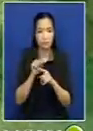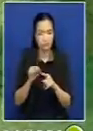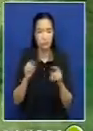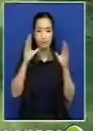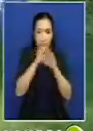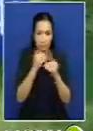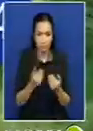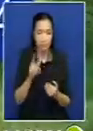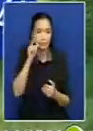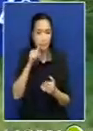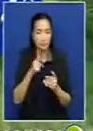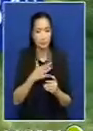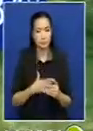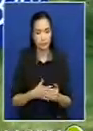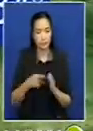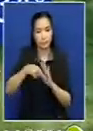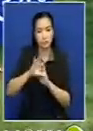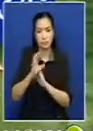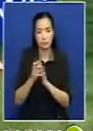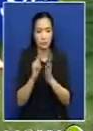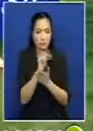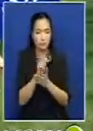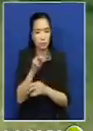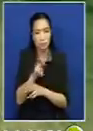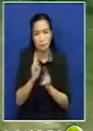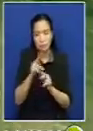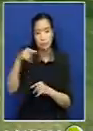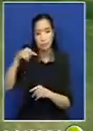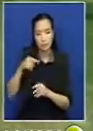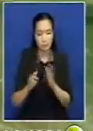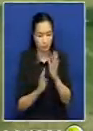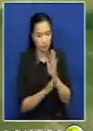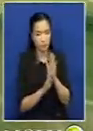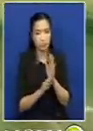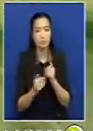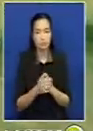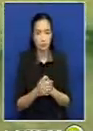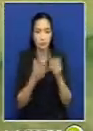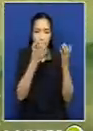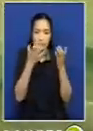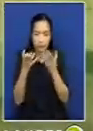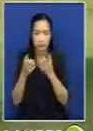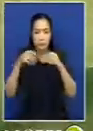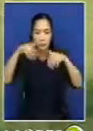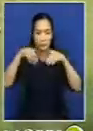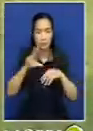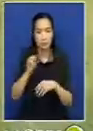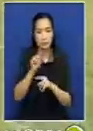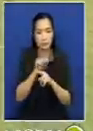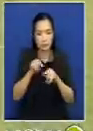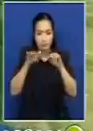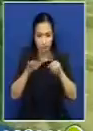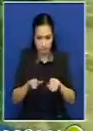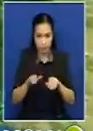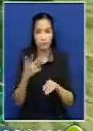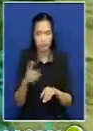ที่คืนวันนี้แม่ฮ่องสอนเชียงใหม่พิษณุโลกและจังหวัดตากเฝ้าระวังเป็นพิเศษนะครับภาคอีสานมีเมฆเป็นส่วนมากฝนฟ้าคะนองร้อยละ30ของพื้นที่ลดลง